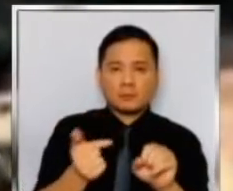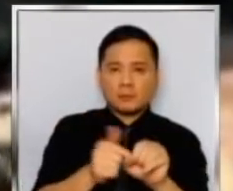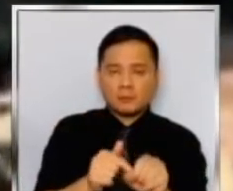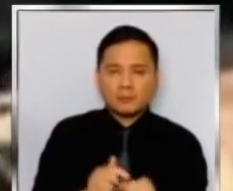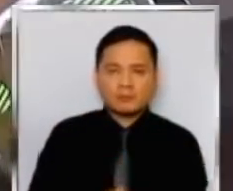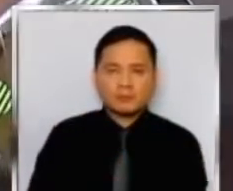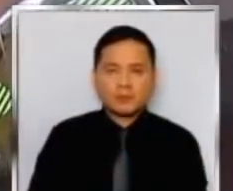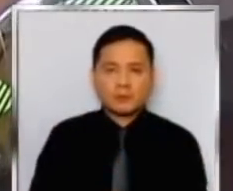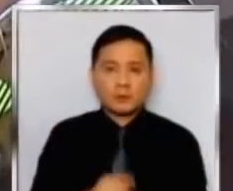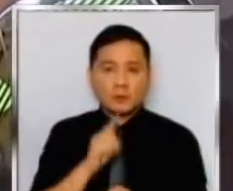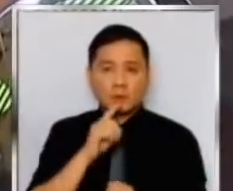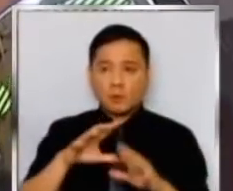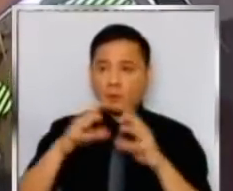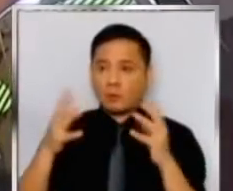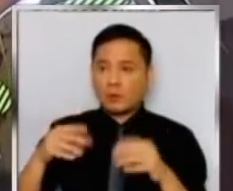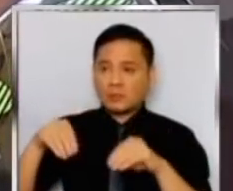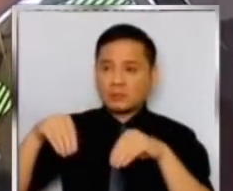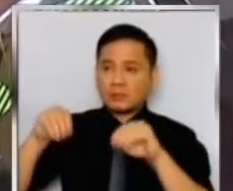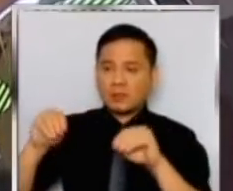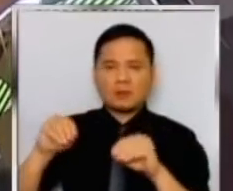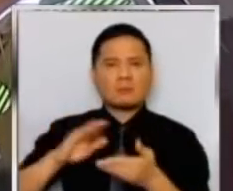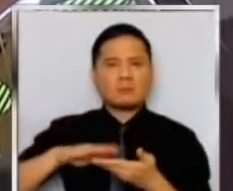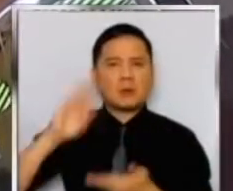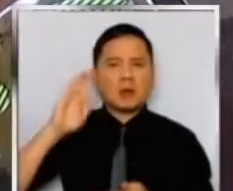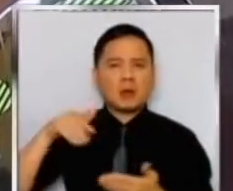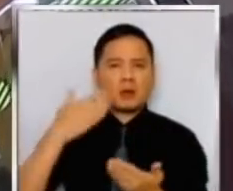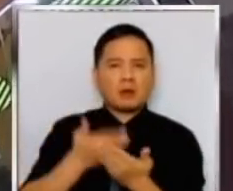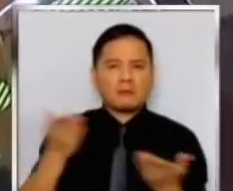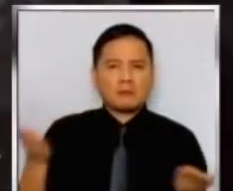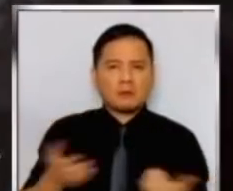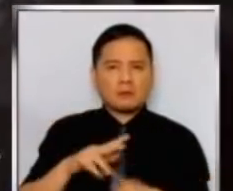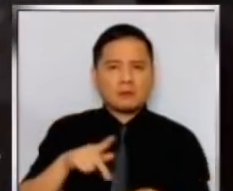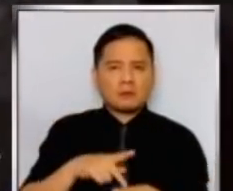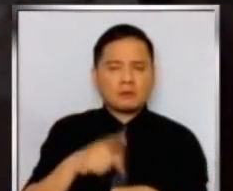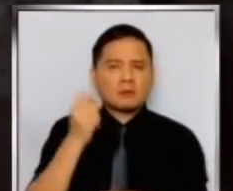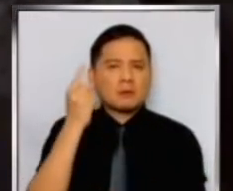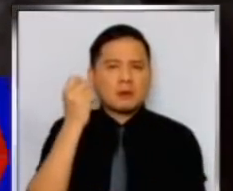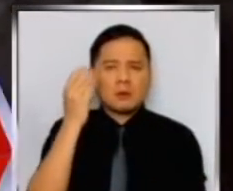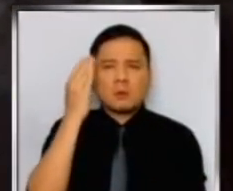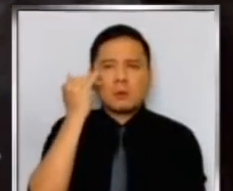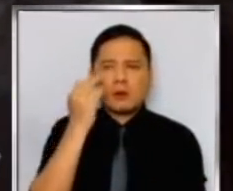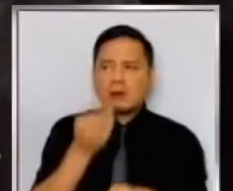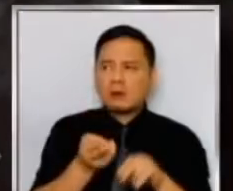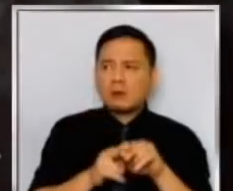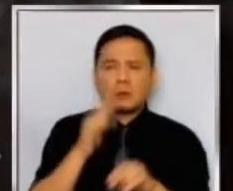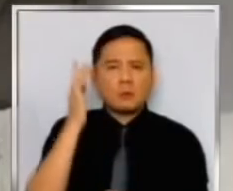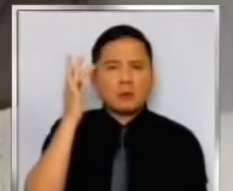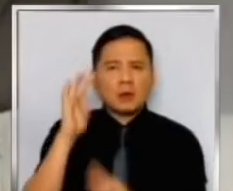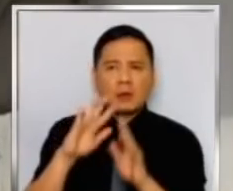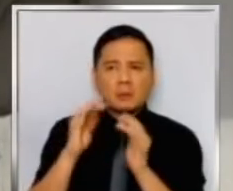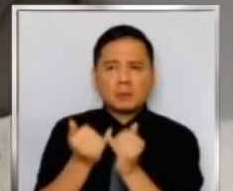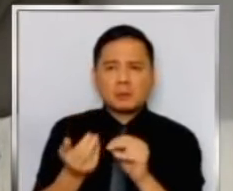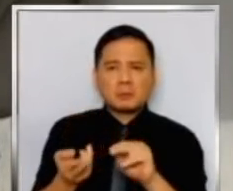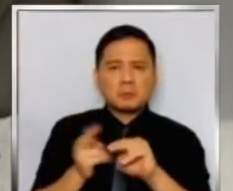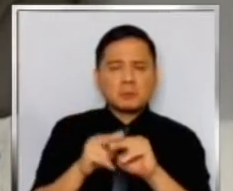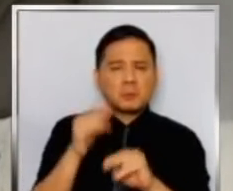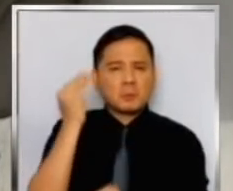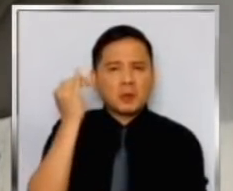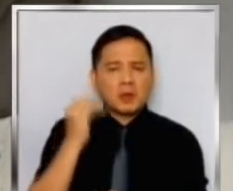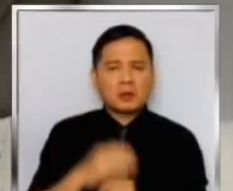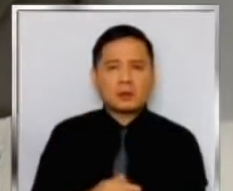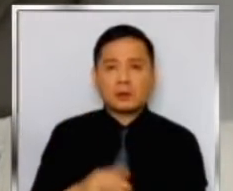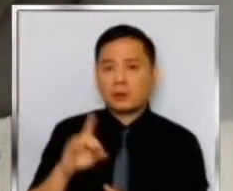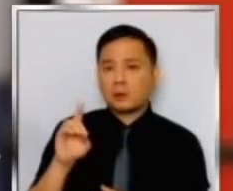world market. Pero bakit nga ba nagtataas na ng presyo ang mga oil companies? Ayon sa DOE, sa halip na inventory